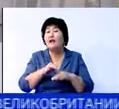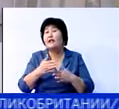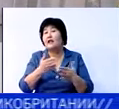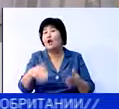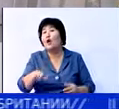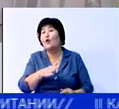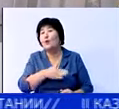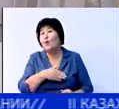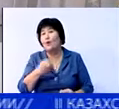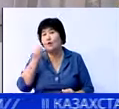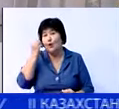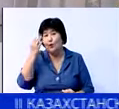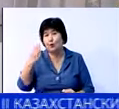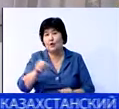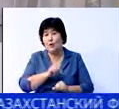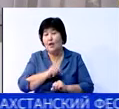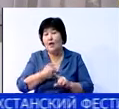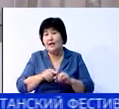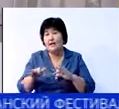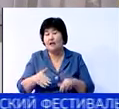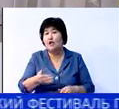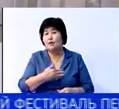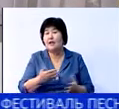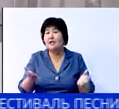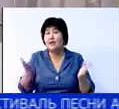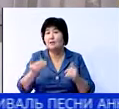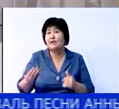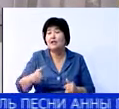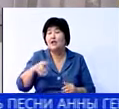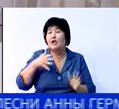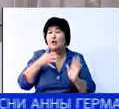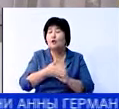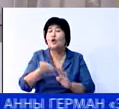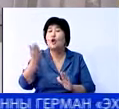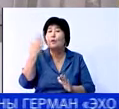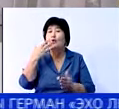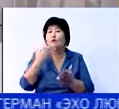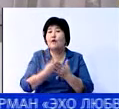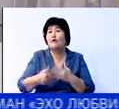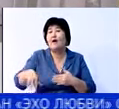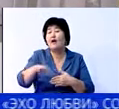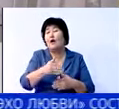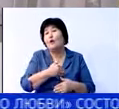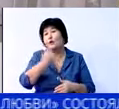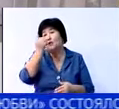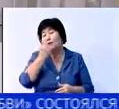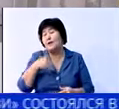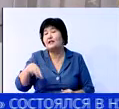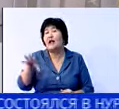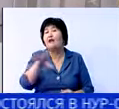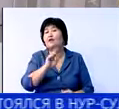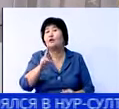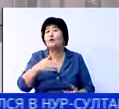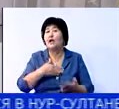них духовно-культурного отдыха. Этой акцией мы хотим призвать жителей изучать прошлое своего края. Хочется поблагодарить всех, кто